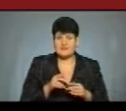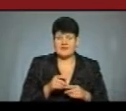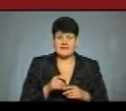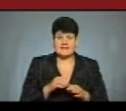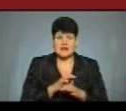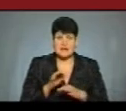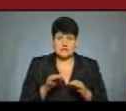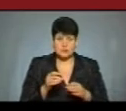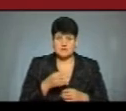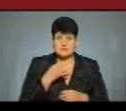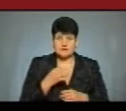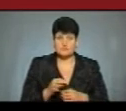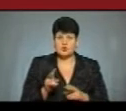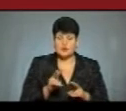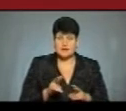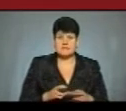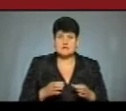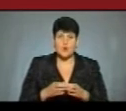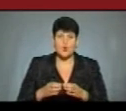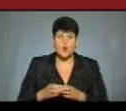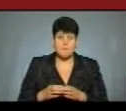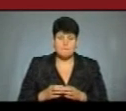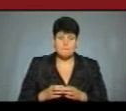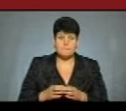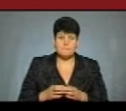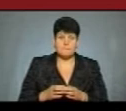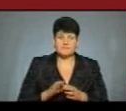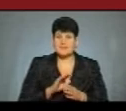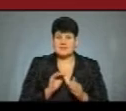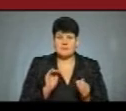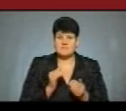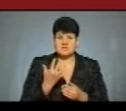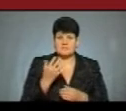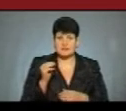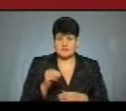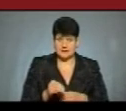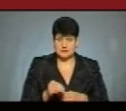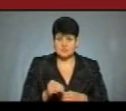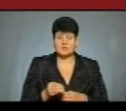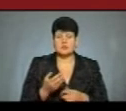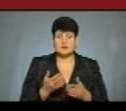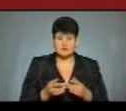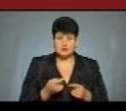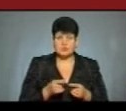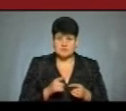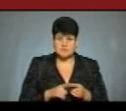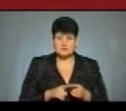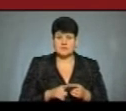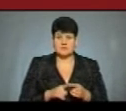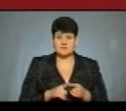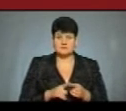що розглядається громади чисельністю не менше 5 тисяч. Якщо той підхід буде справедливо і то є такий